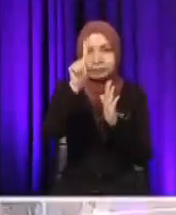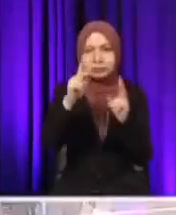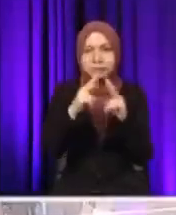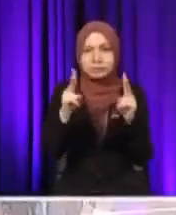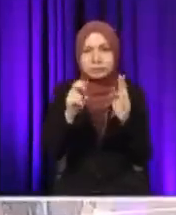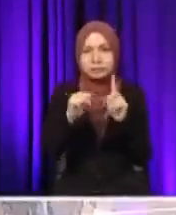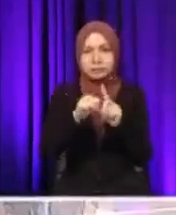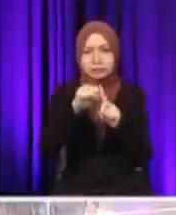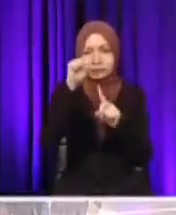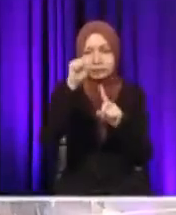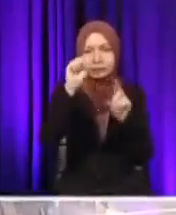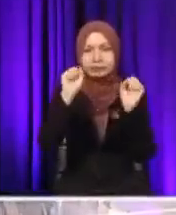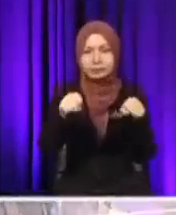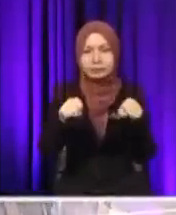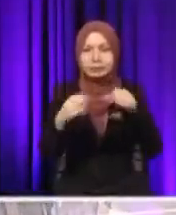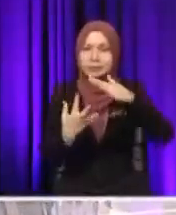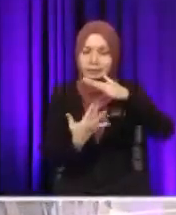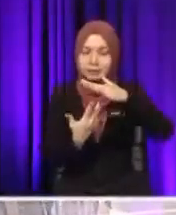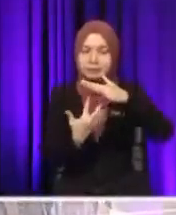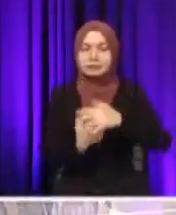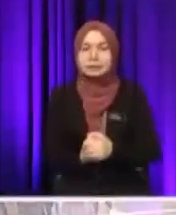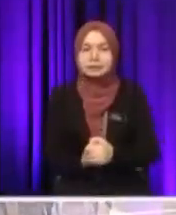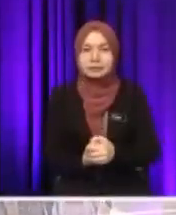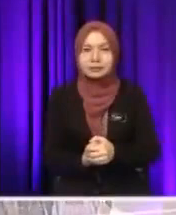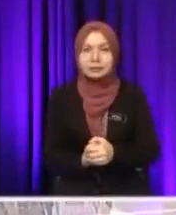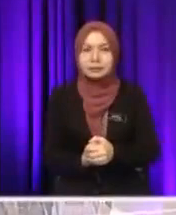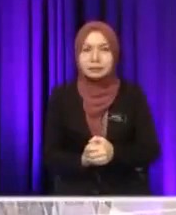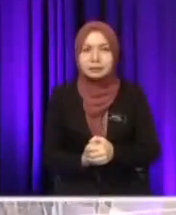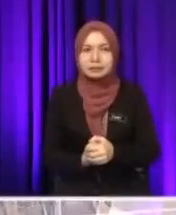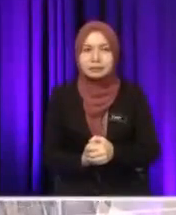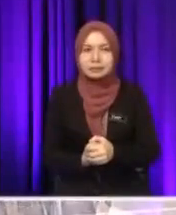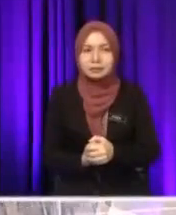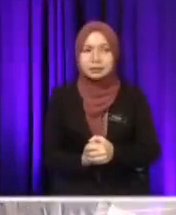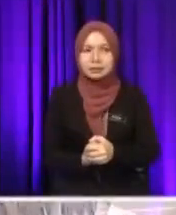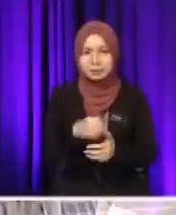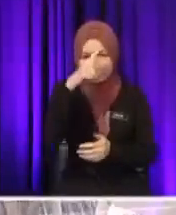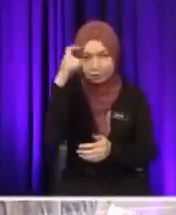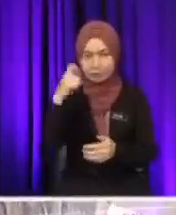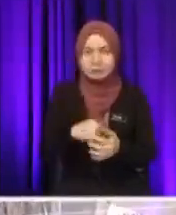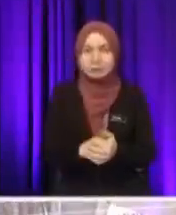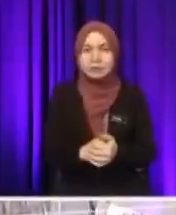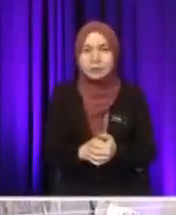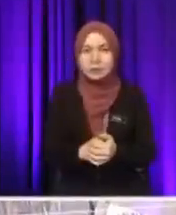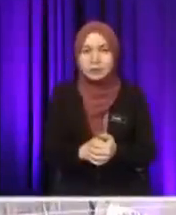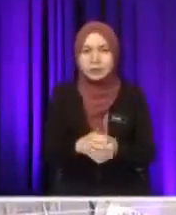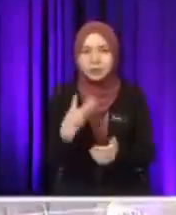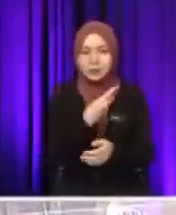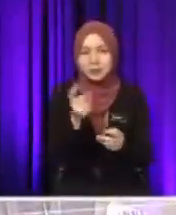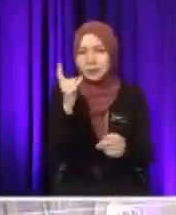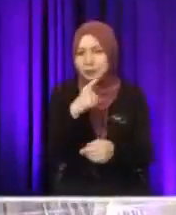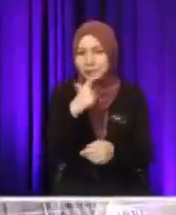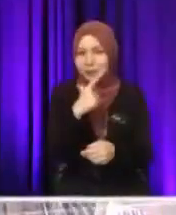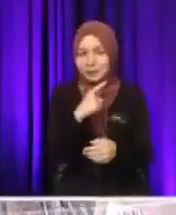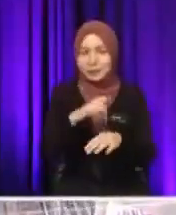kalau rendah sangat dia tak cair lah nanti. Okey, faham. Jadi kita tak nak sabun hangus kan? Ya, tak. Betul. Okey, okey. Kita tak nak beli sabun hangus Okay, kita